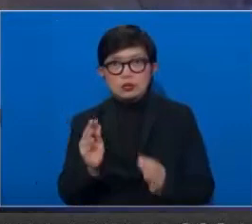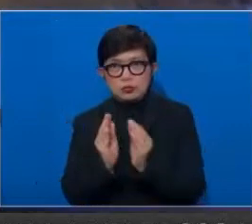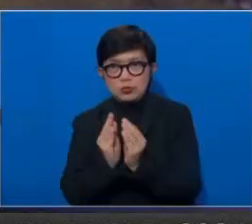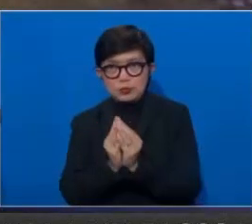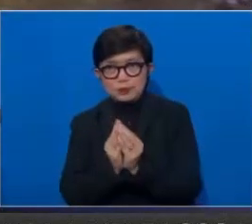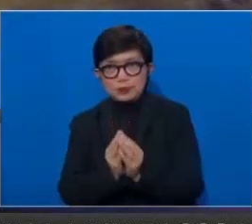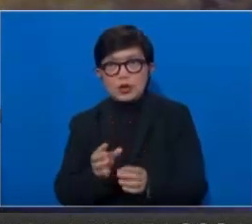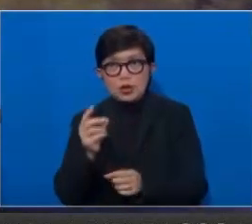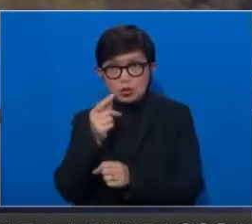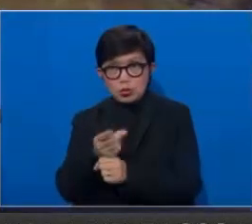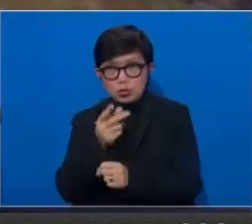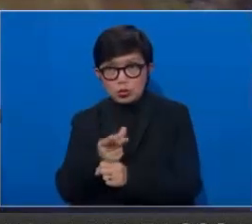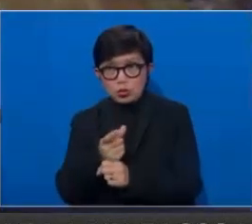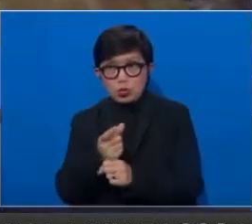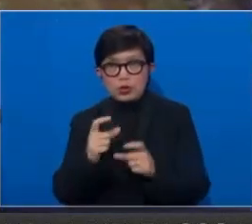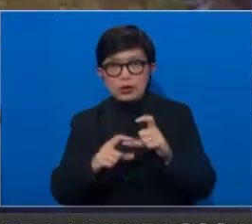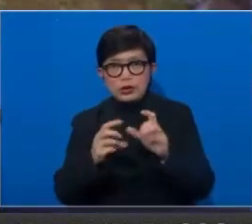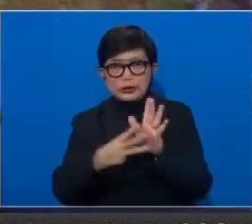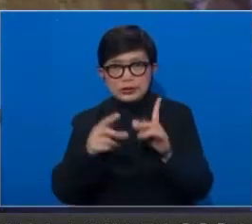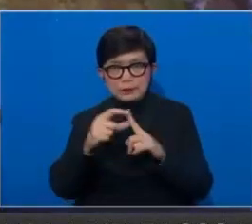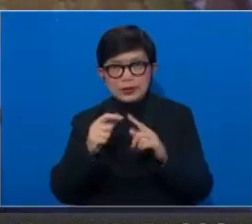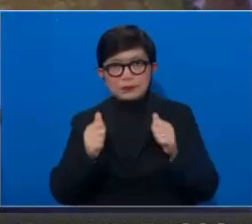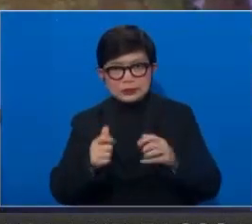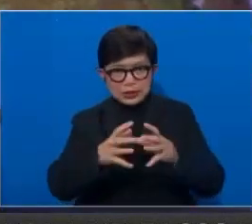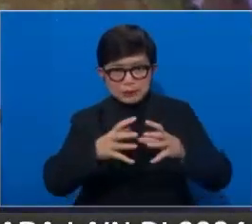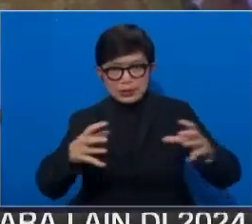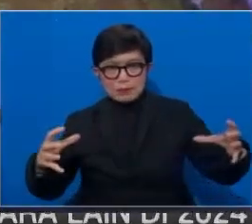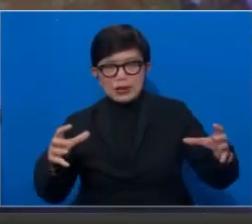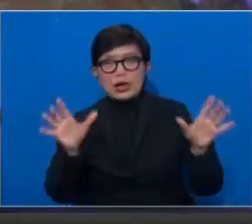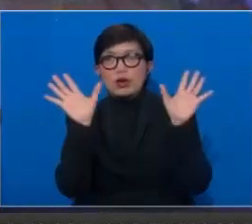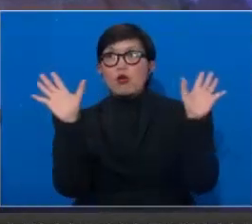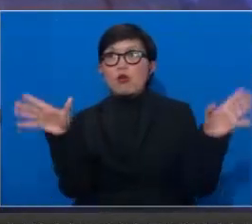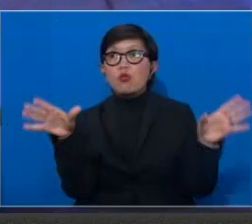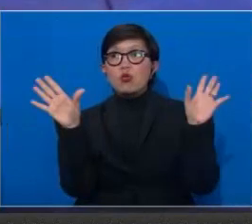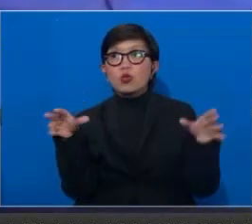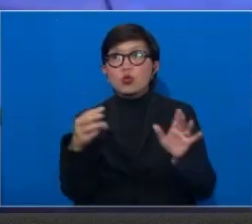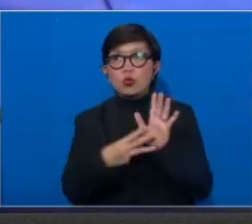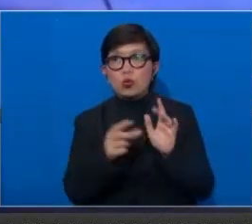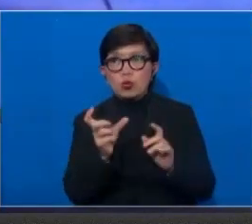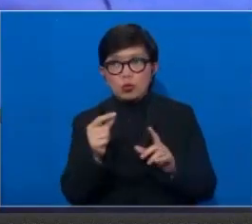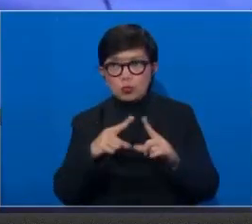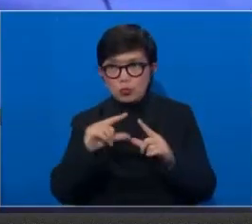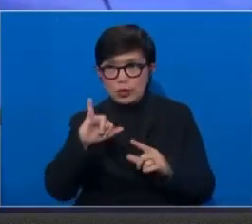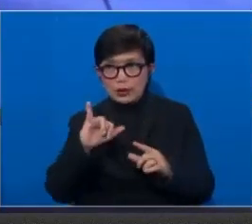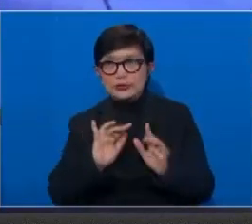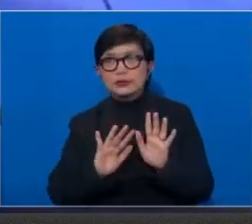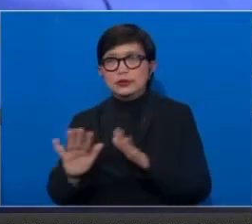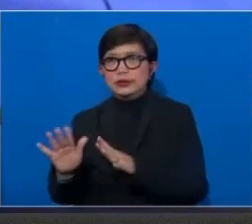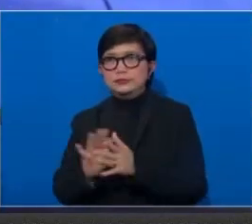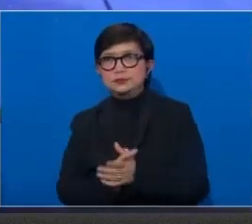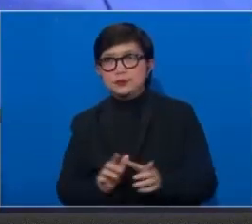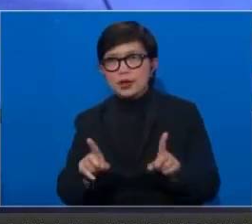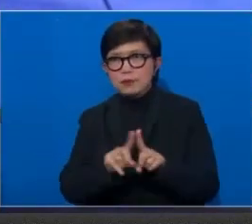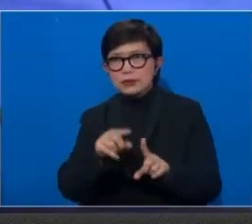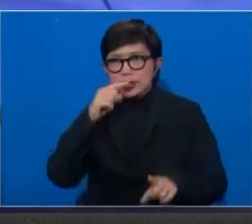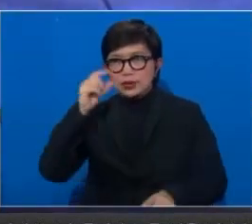SMP mampu membiakkan burung kicau ini dan meraup cuan hingga puluhan juta rupiah. Kalau di Sumenep, Madura, pasangan suami istri